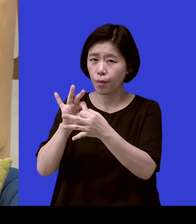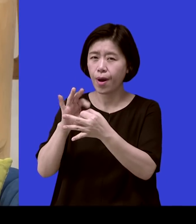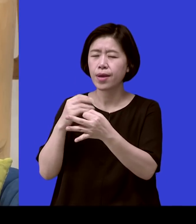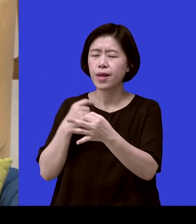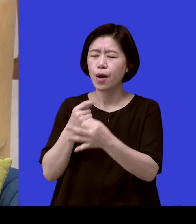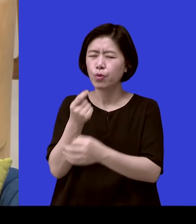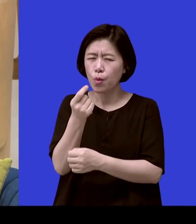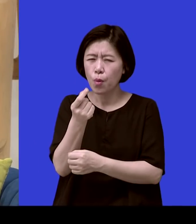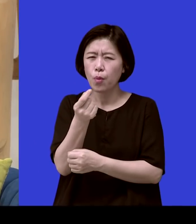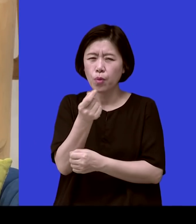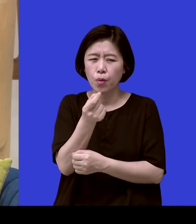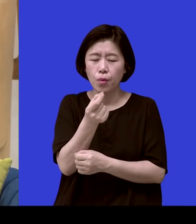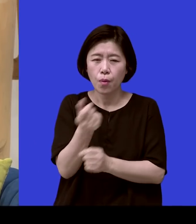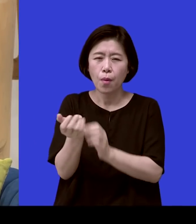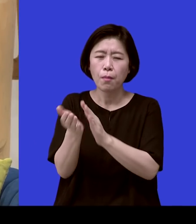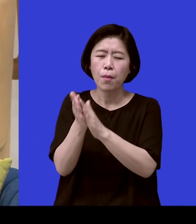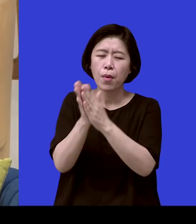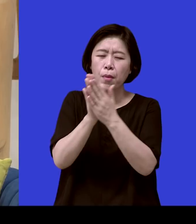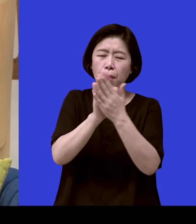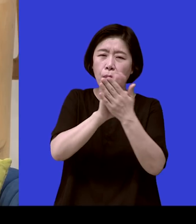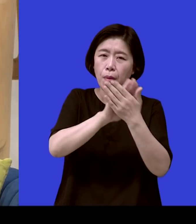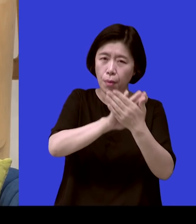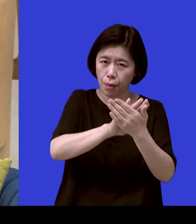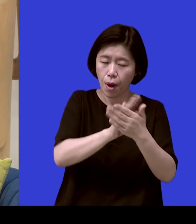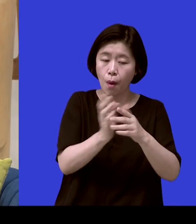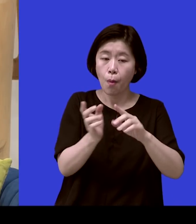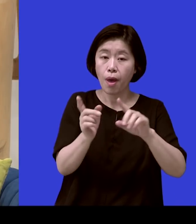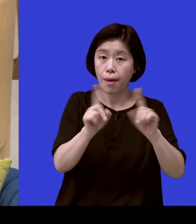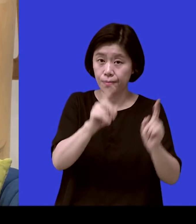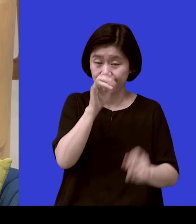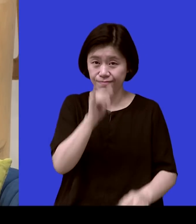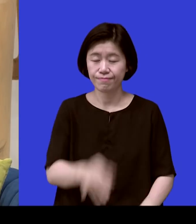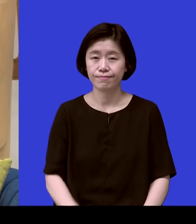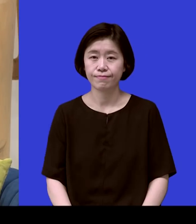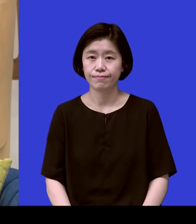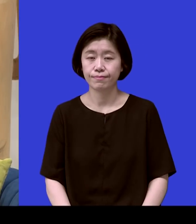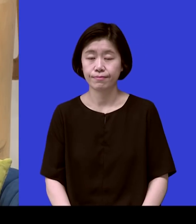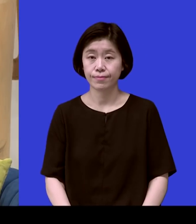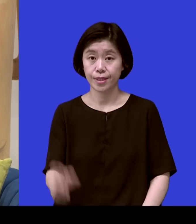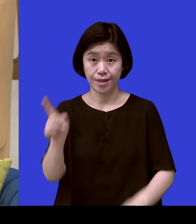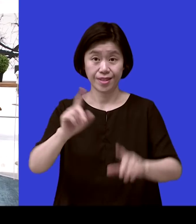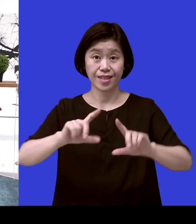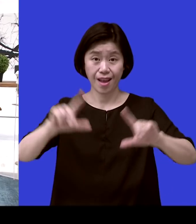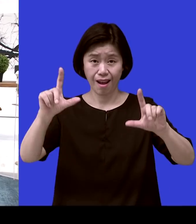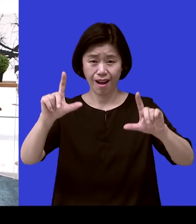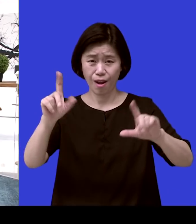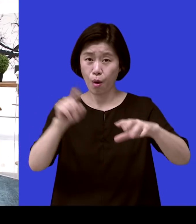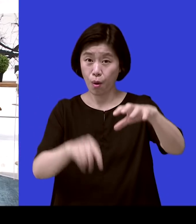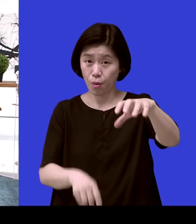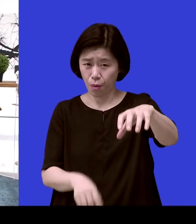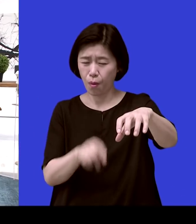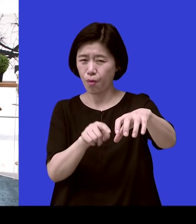아주 조금씩 조금 나아졌는데, 하루는 아들하고 같은 곳에 가보고 싶어서 이제 버스를 타고